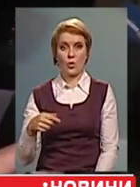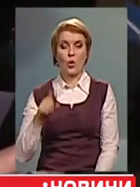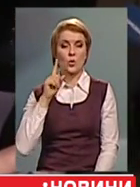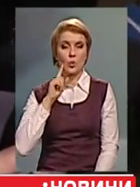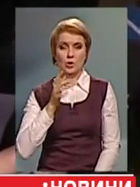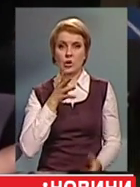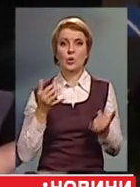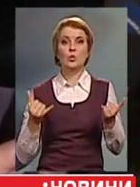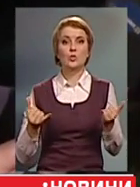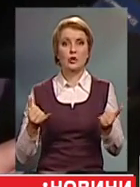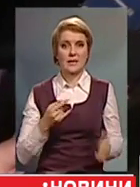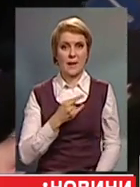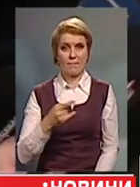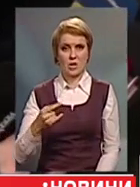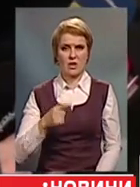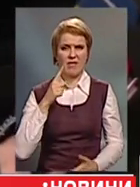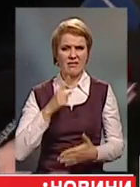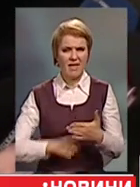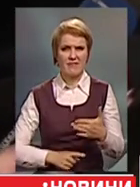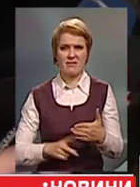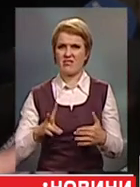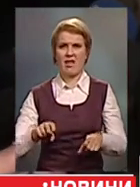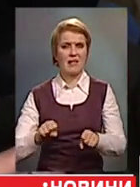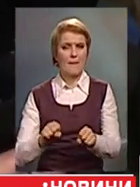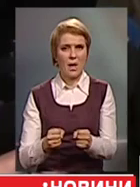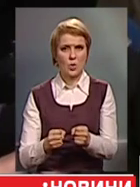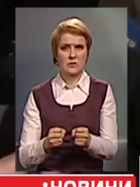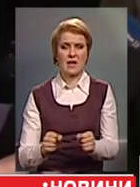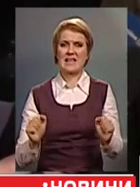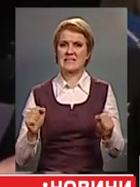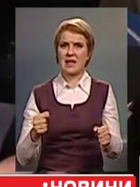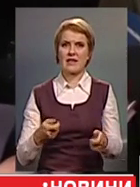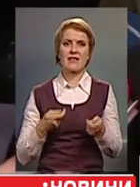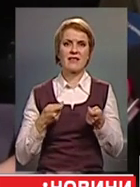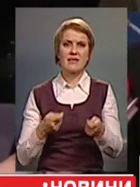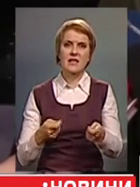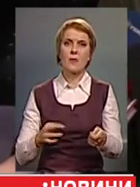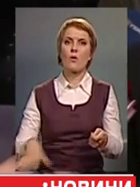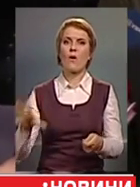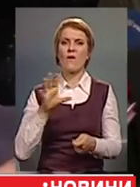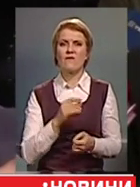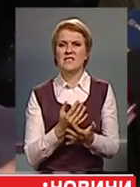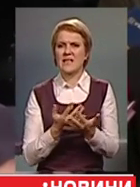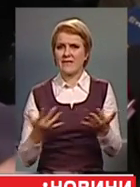Зручні сучасні машини, надійні машини, які не ламаються, які здатні їхати по всіх